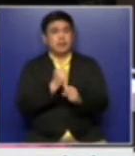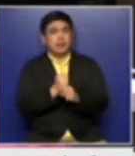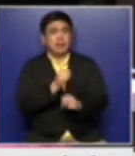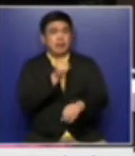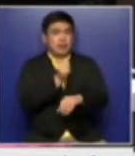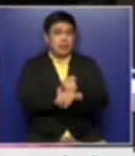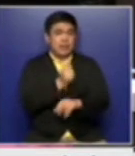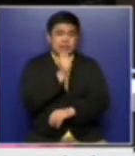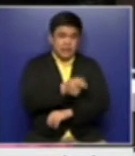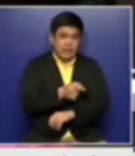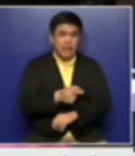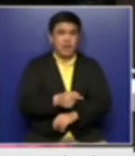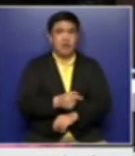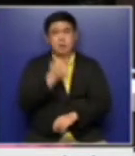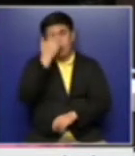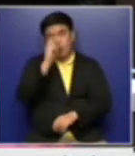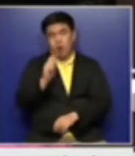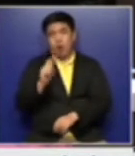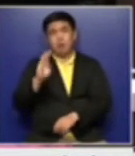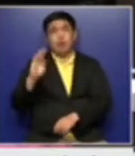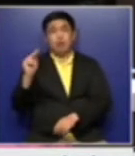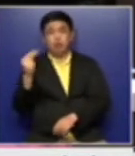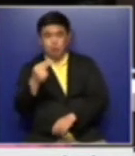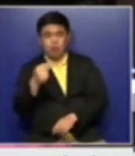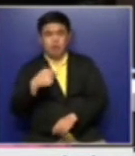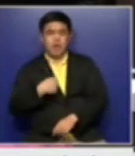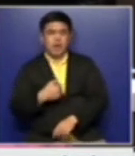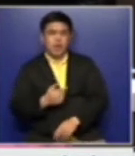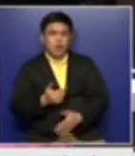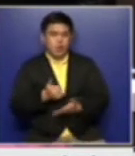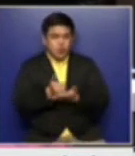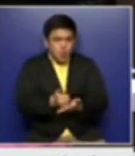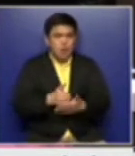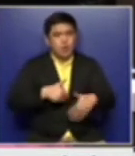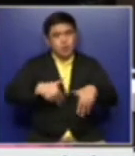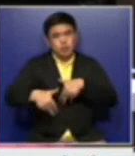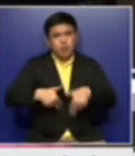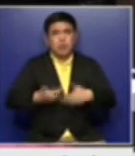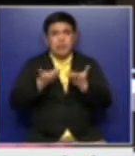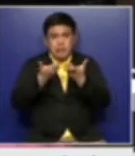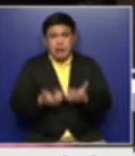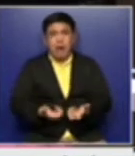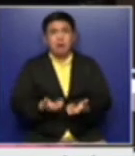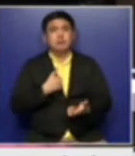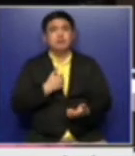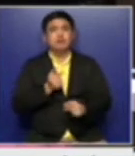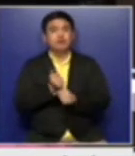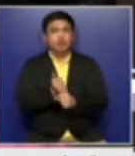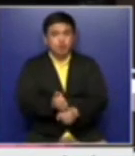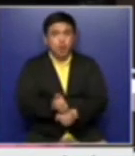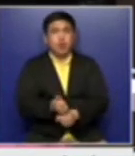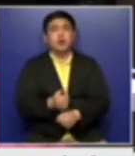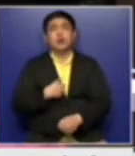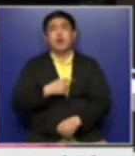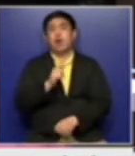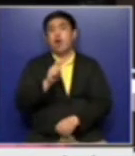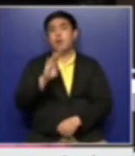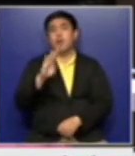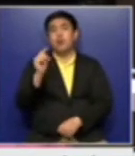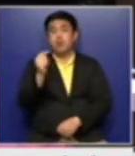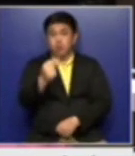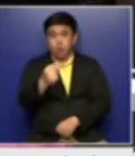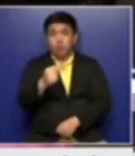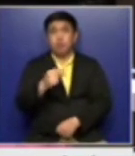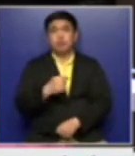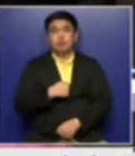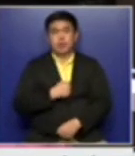ที่ใกล้ชิดกับประชาชนในการแก้ปัญหาและพัฒนาท้องถิ่นถือว่าองค์กรปกครองส่วนท้องถิ่นเป็น